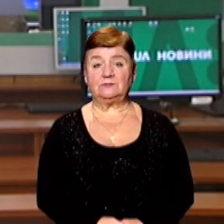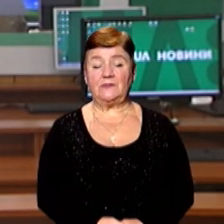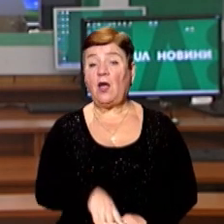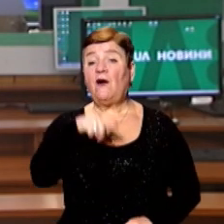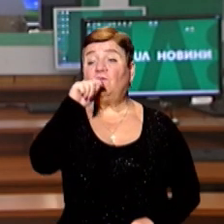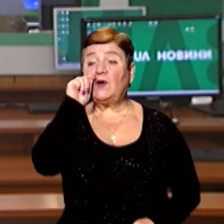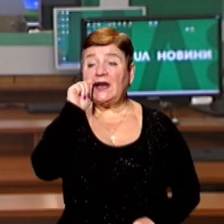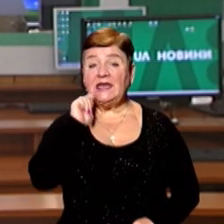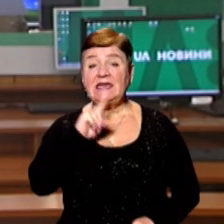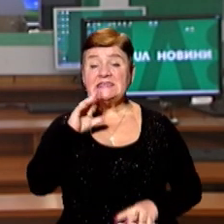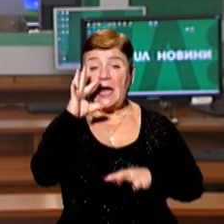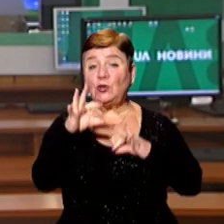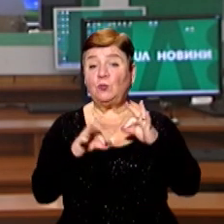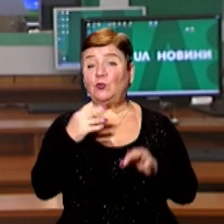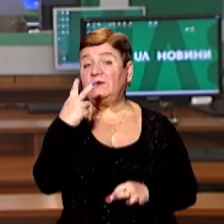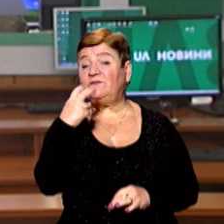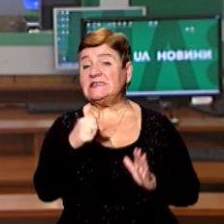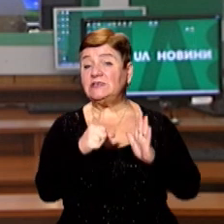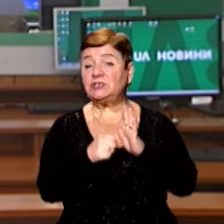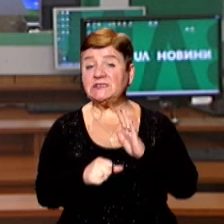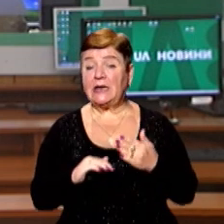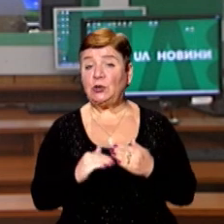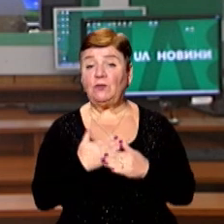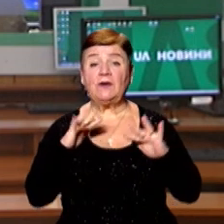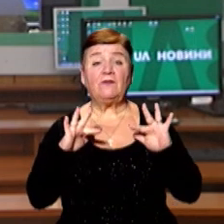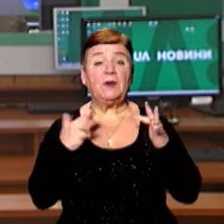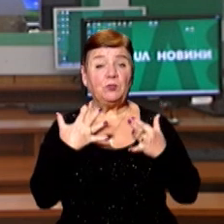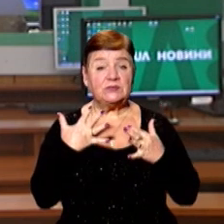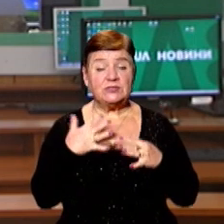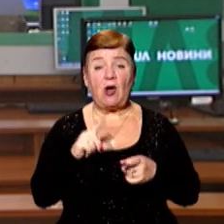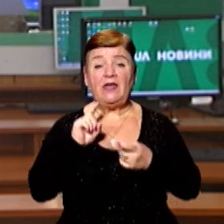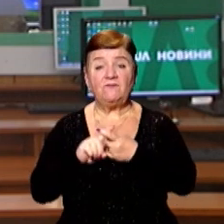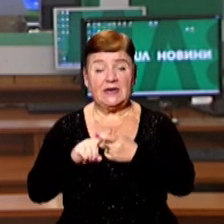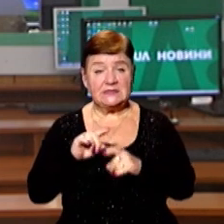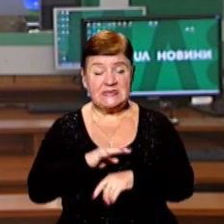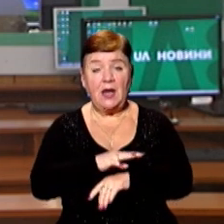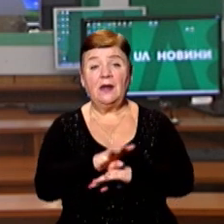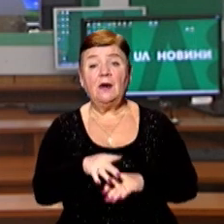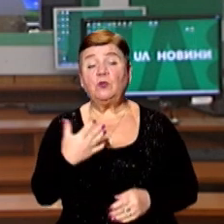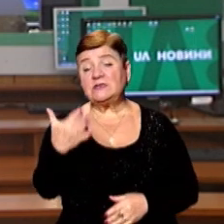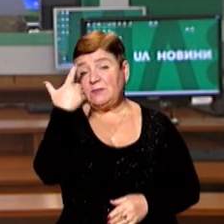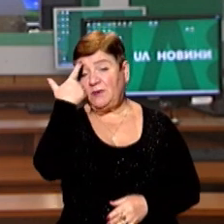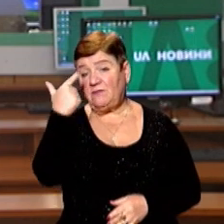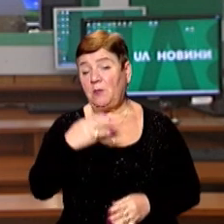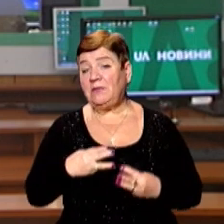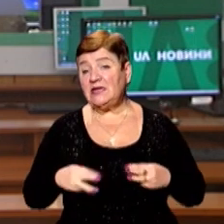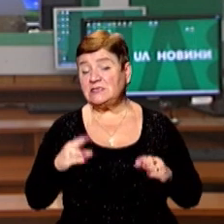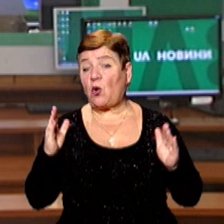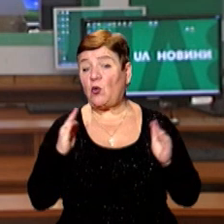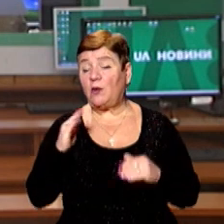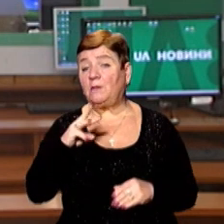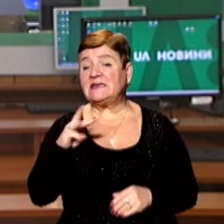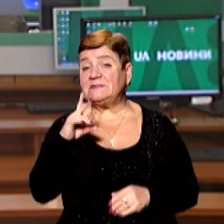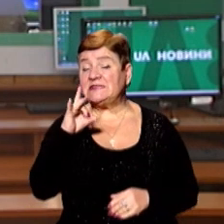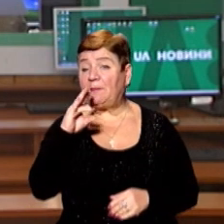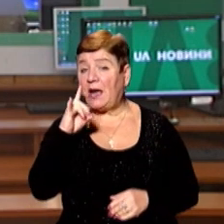В Україні за добу підтвердили 260 нових випадків коронавірусної інфекції. Про це повідомив міністр охорони здоров'я Максим